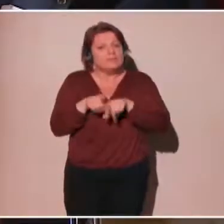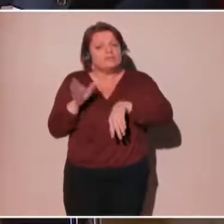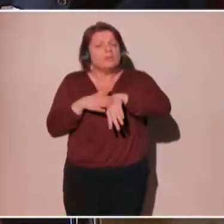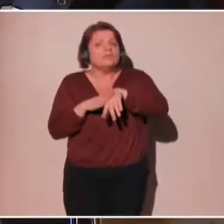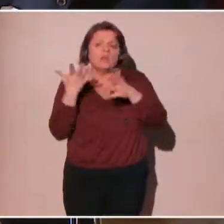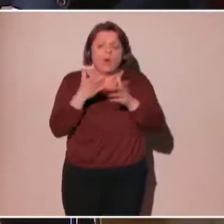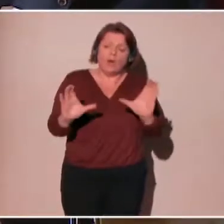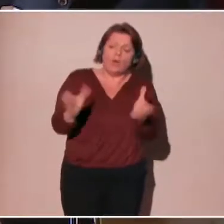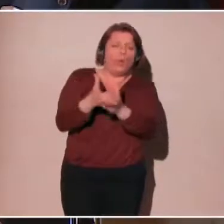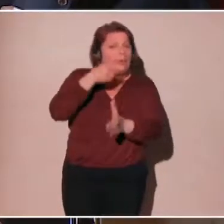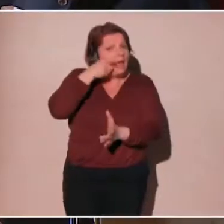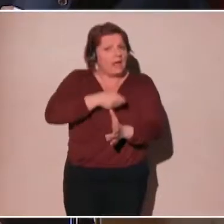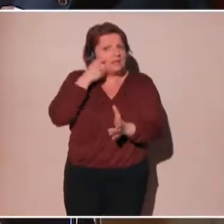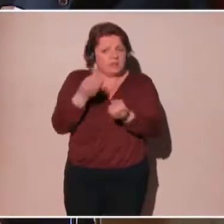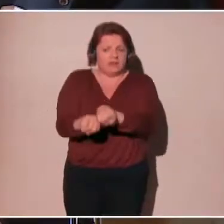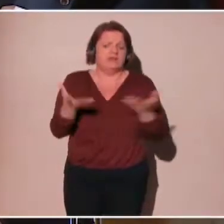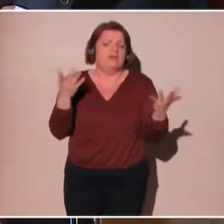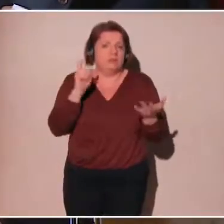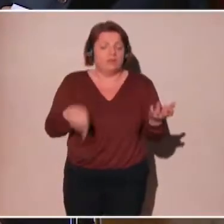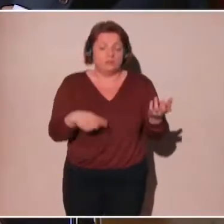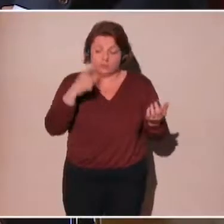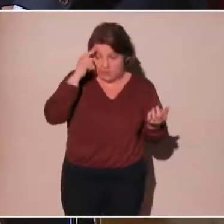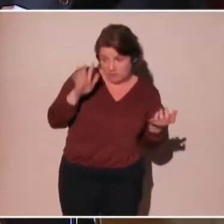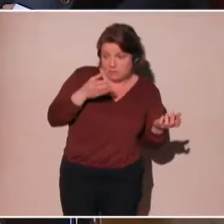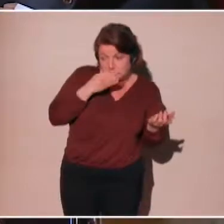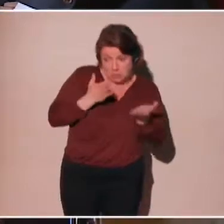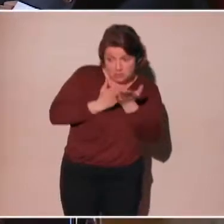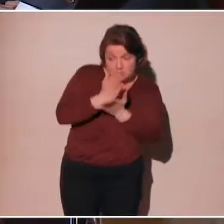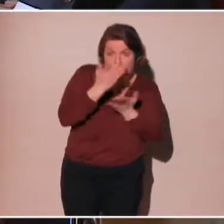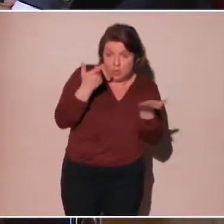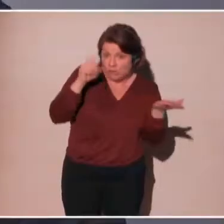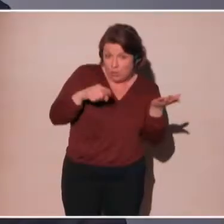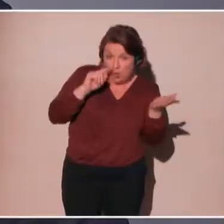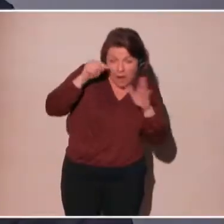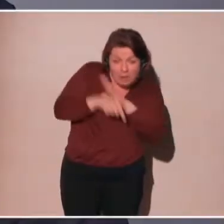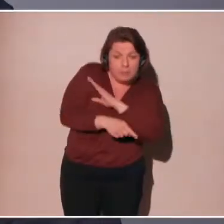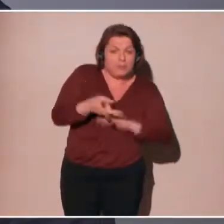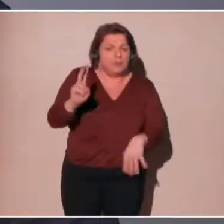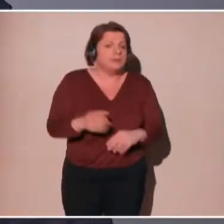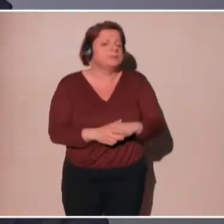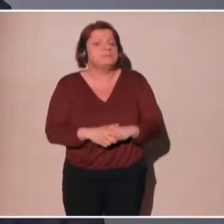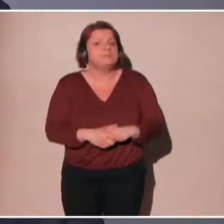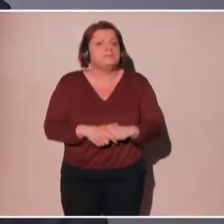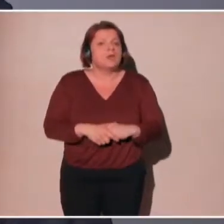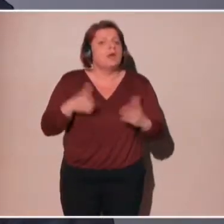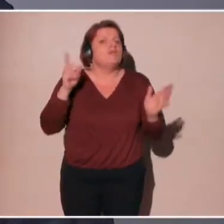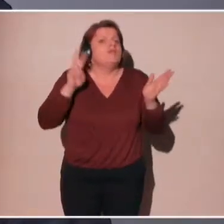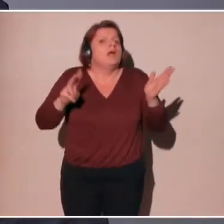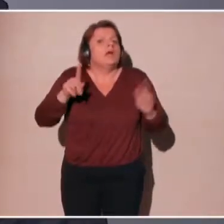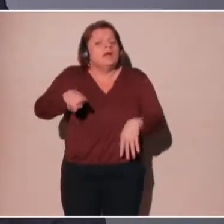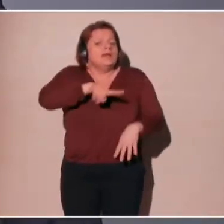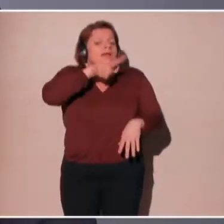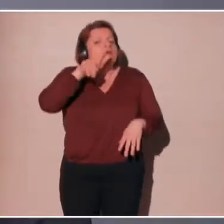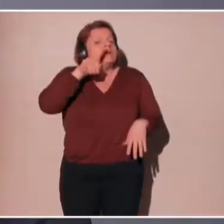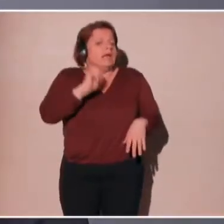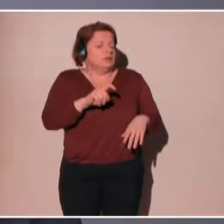la bonne direction? Est-ce qu'il faudrait d'ailleurs aller plus loin peut-être encore? La question, elle est essentielle, c'est celle